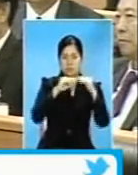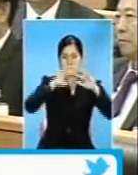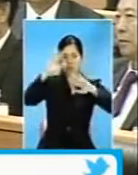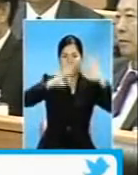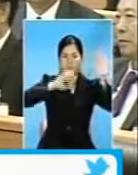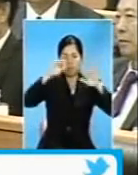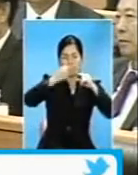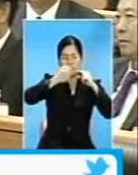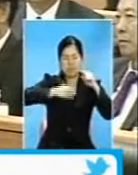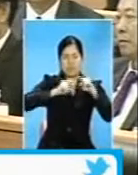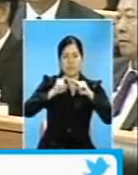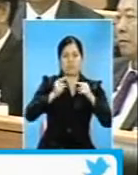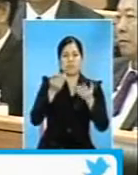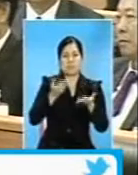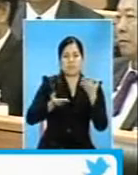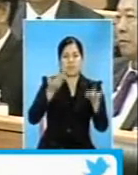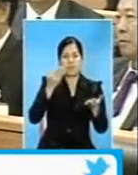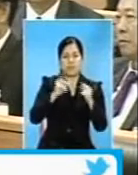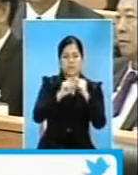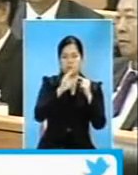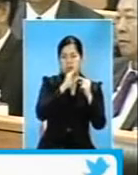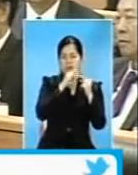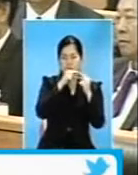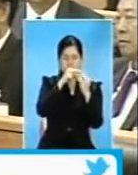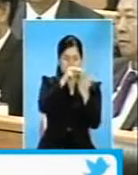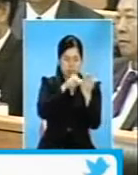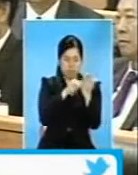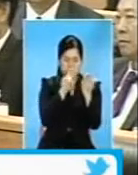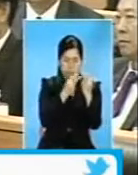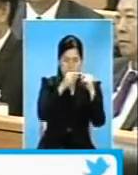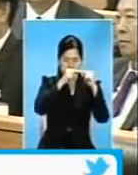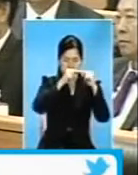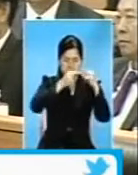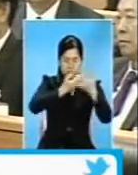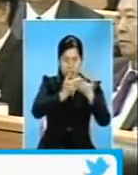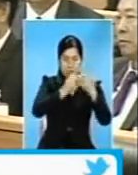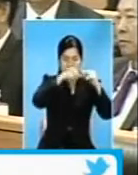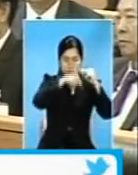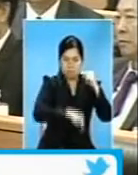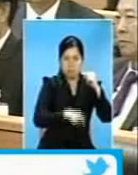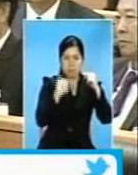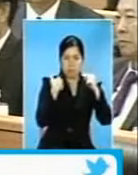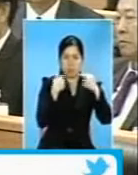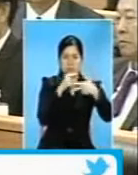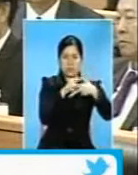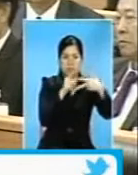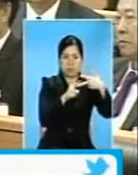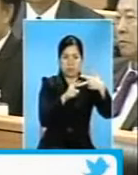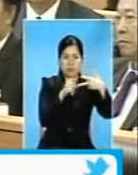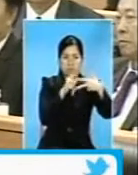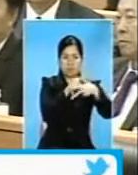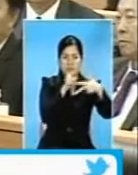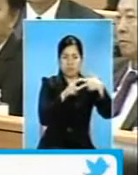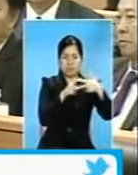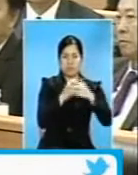าการยื่นเรื่องให้พิจารณาเกี่ยวกับการกระทำของบุคคลหรือกลุ่มบุคคลที่มีพฤติกรรมล้มล้างการปกครองสามารถยื่นต่อศาล